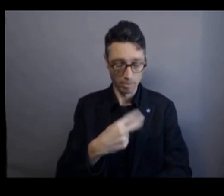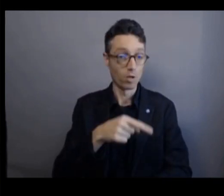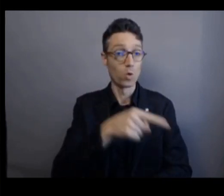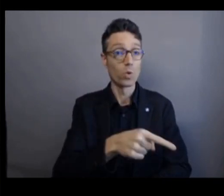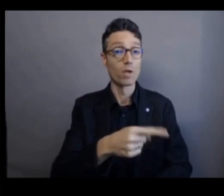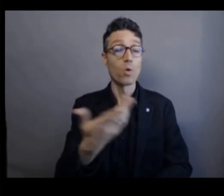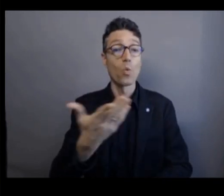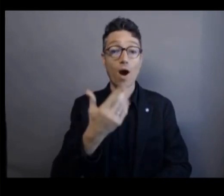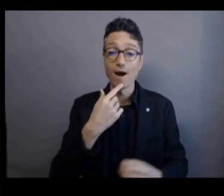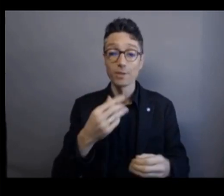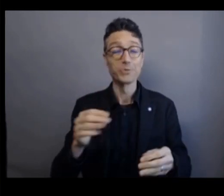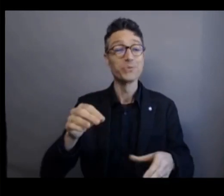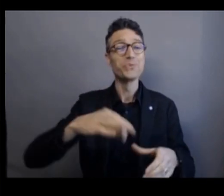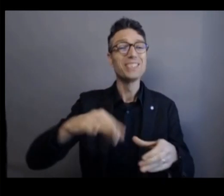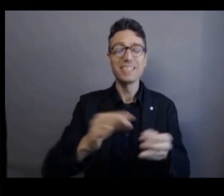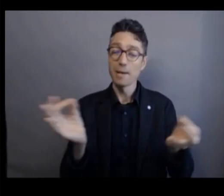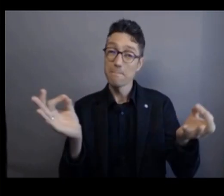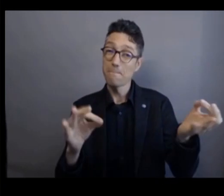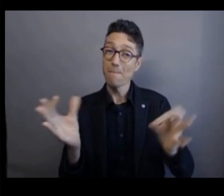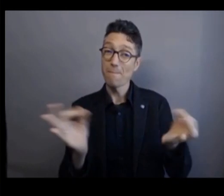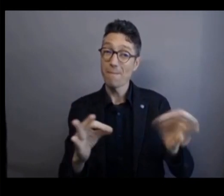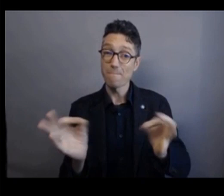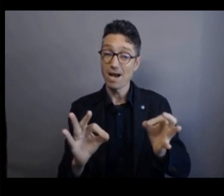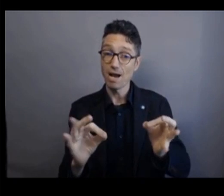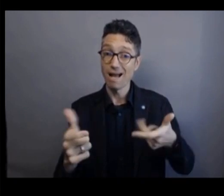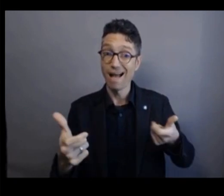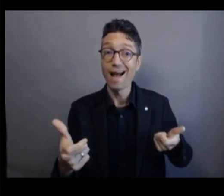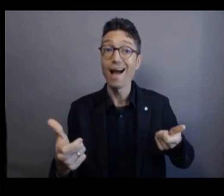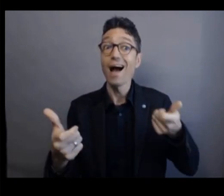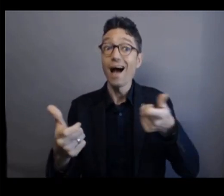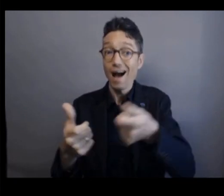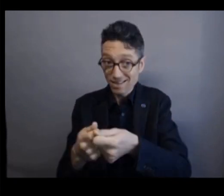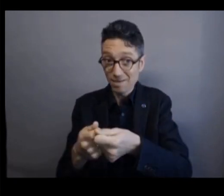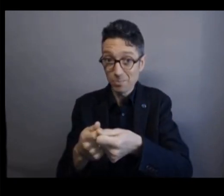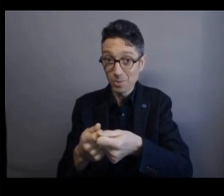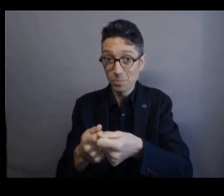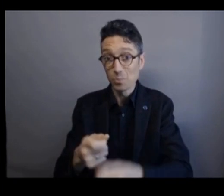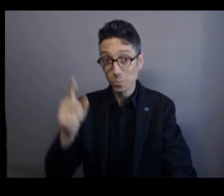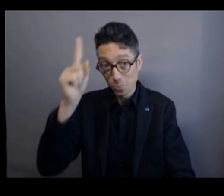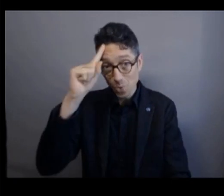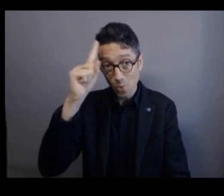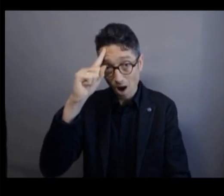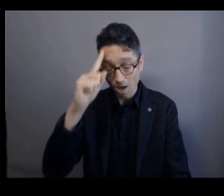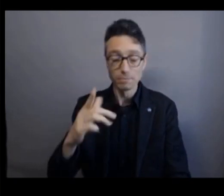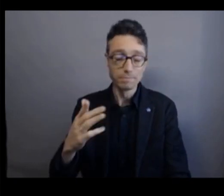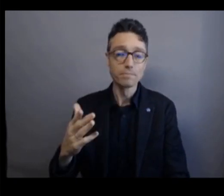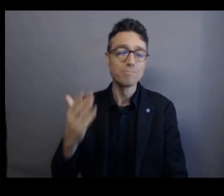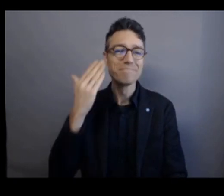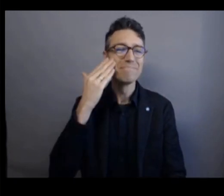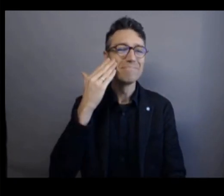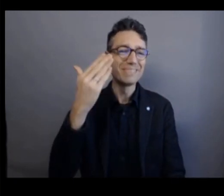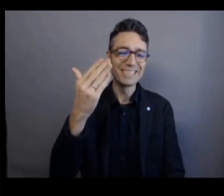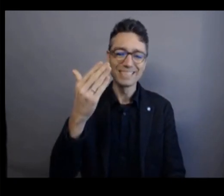pour que les clients ne se privent pas d'un plat sur la carte parce qu'il est trop difficile à manger. Et donc, on peut adapter le plat